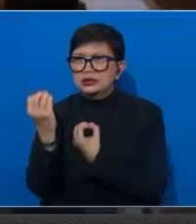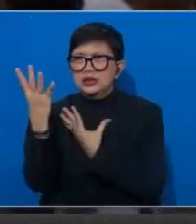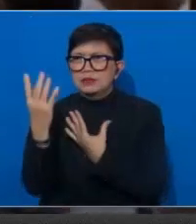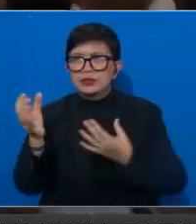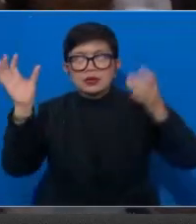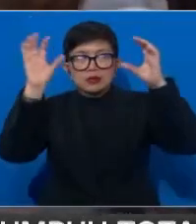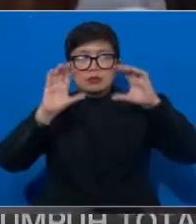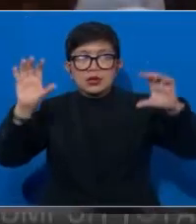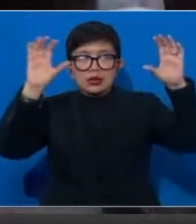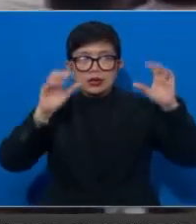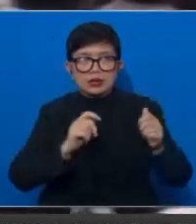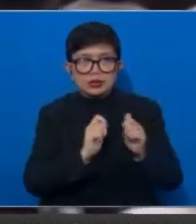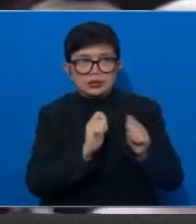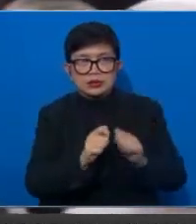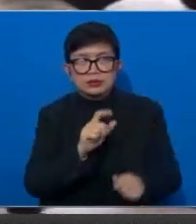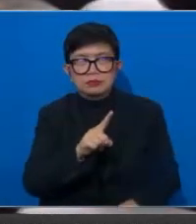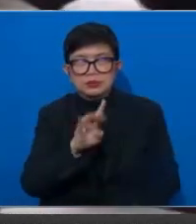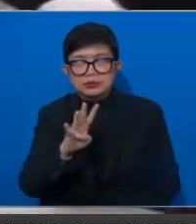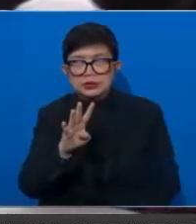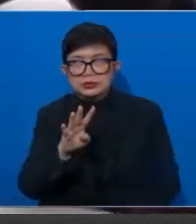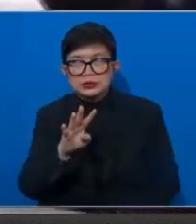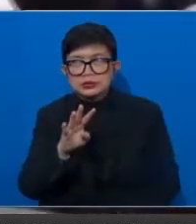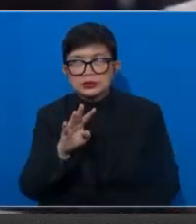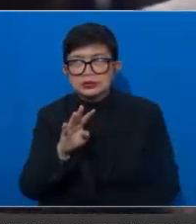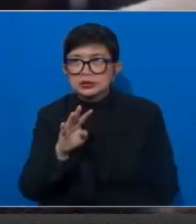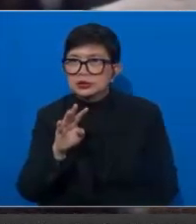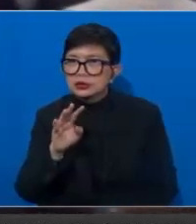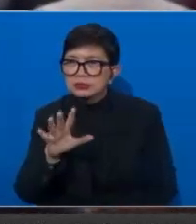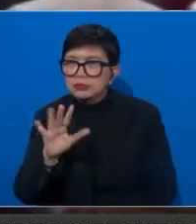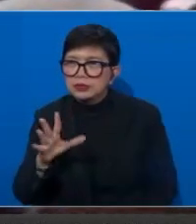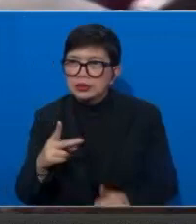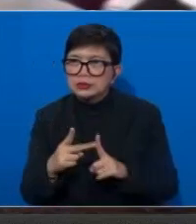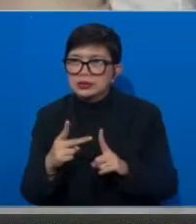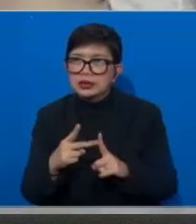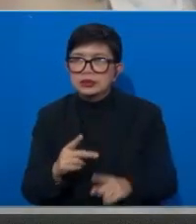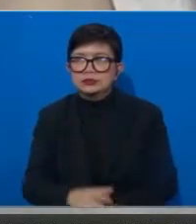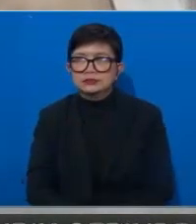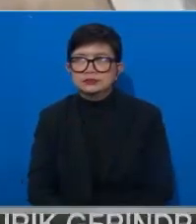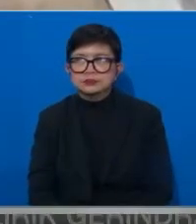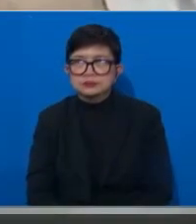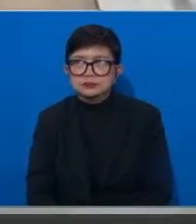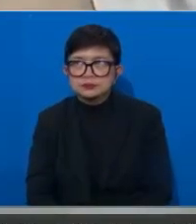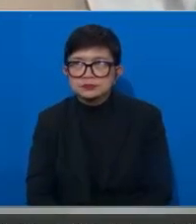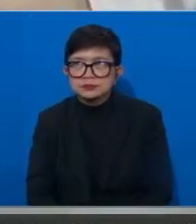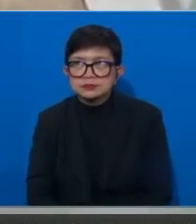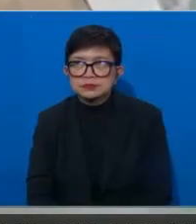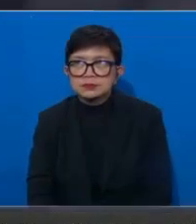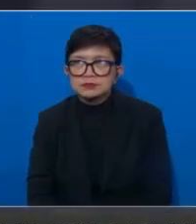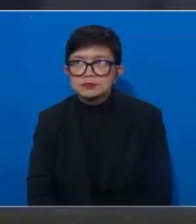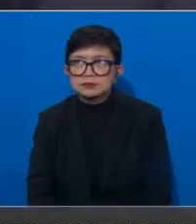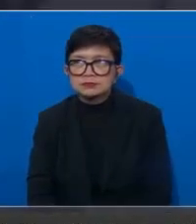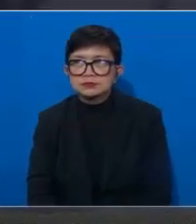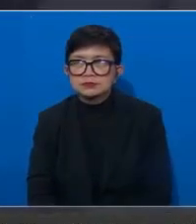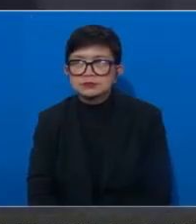merayakan Idul Fitri 1445 Hijriah secara bersamaan. Tim Liputan CNN Indonesia.